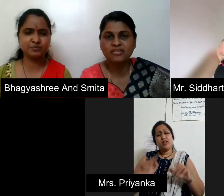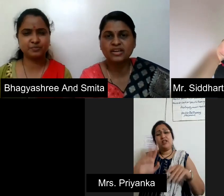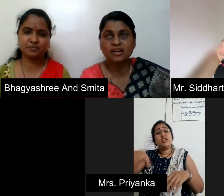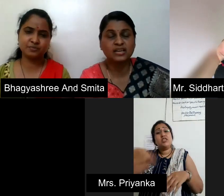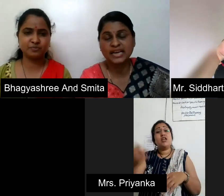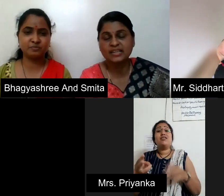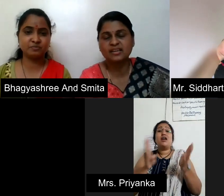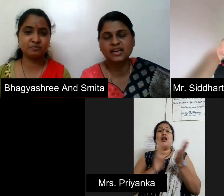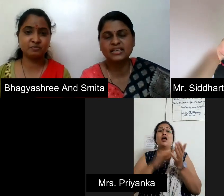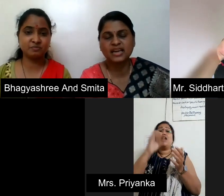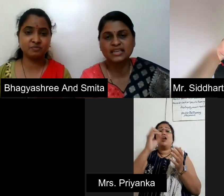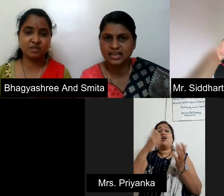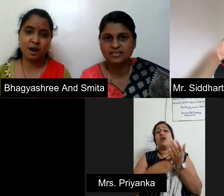में